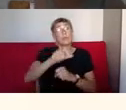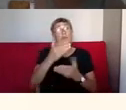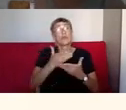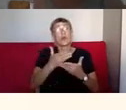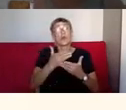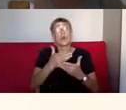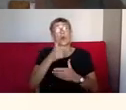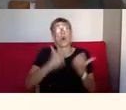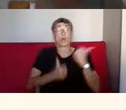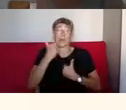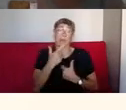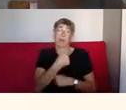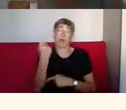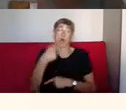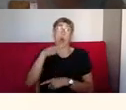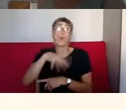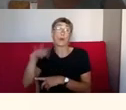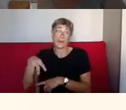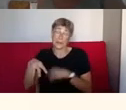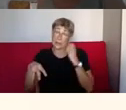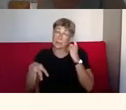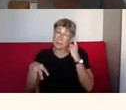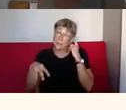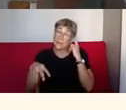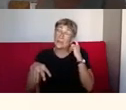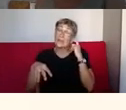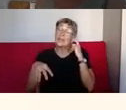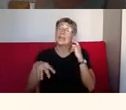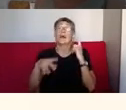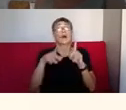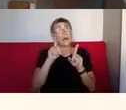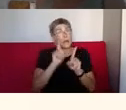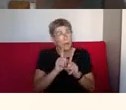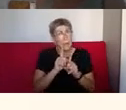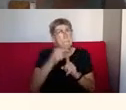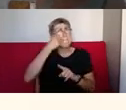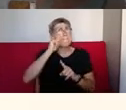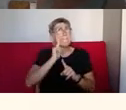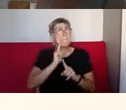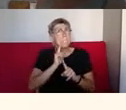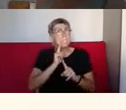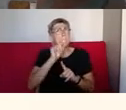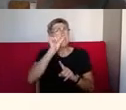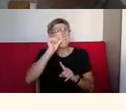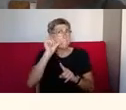Wallonie qui est partie prenante. Par contre, on a une action au mois de mai qui est belge et